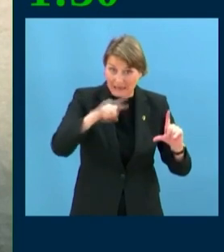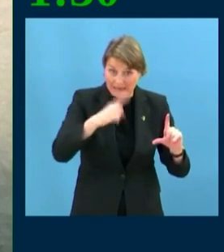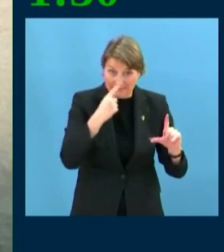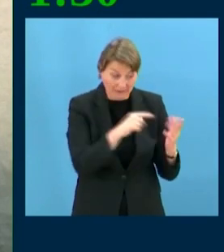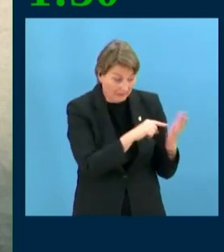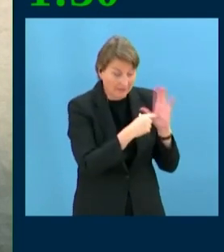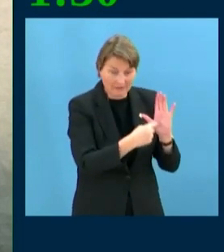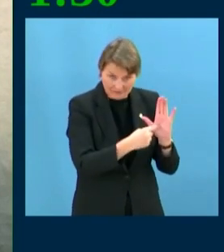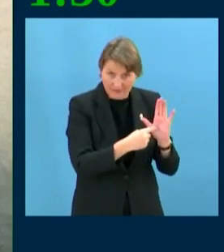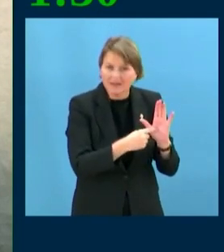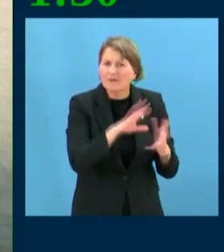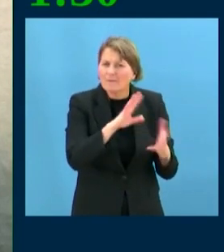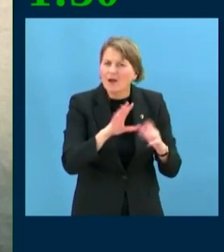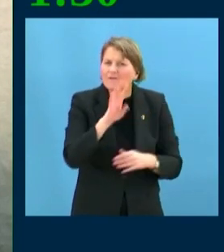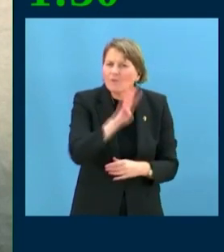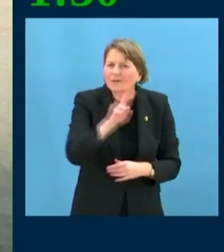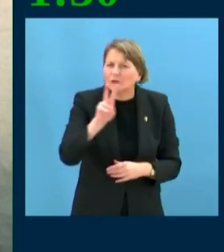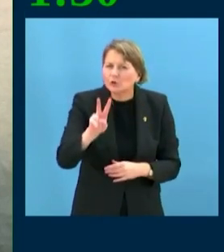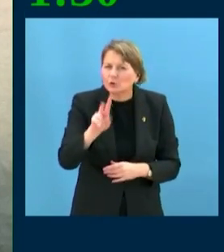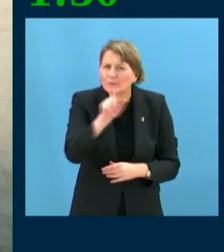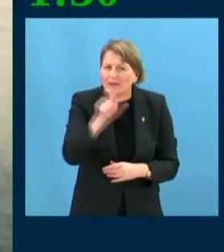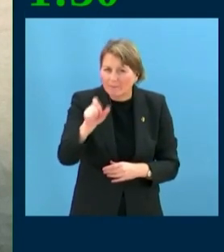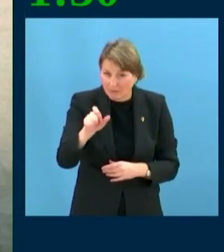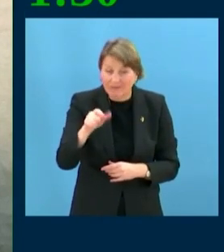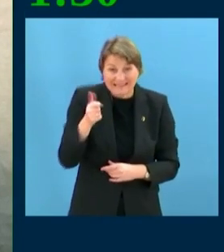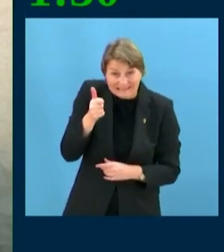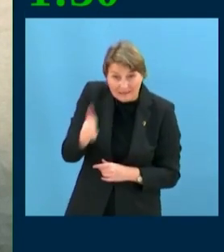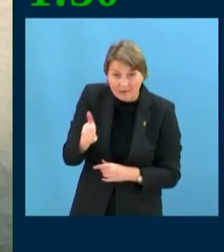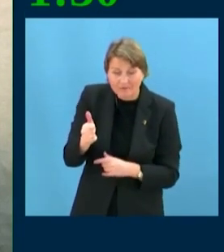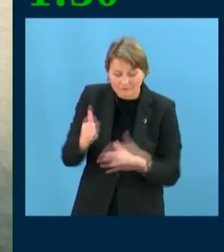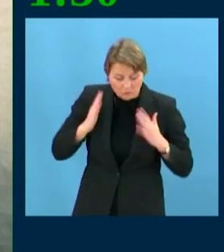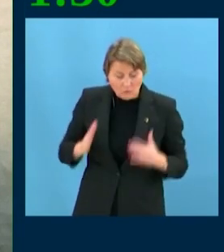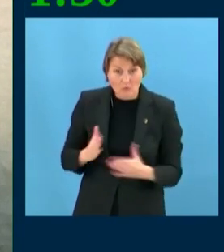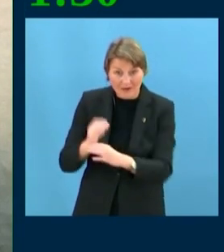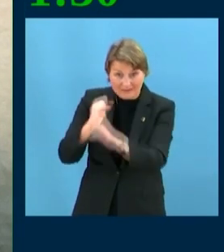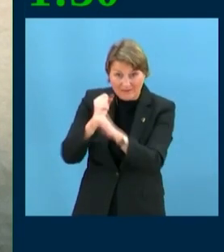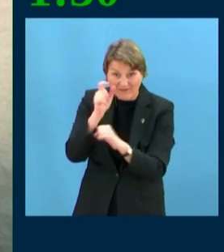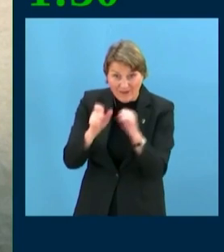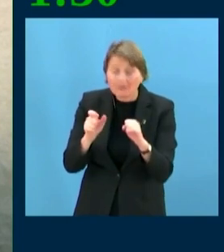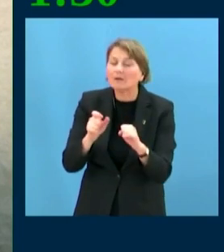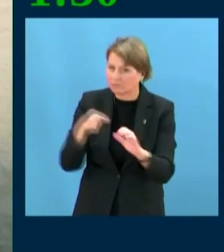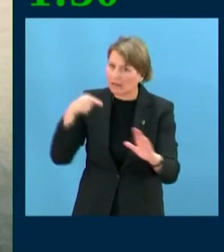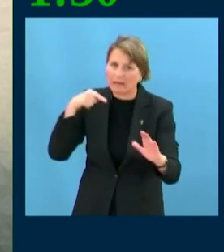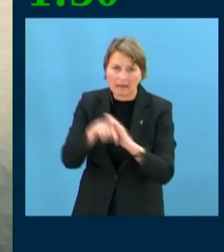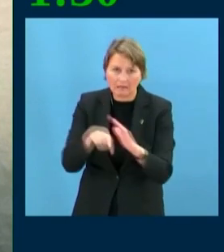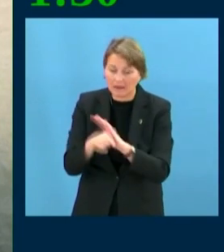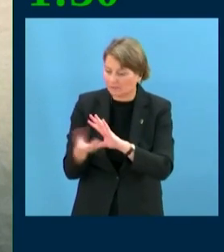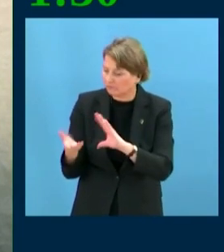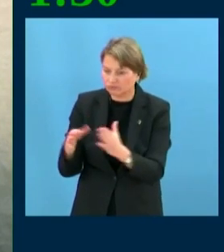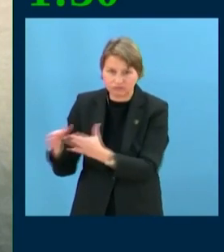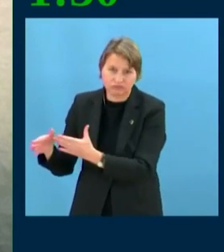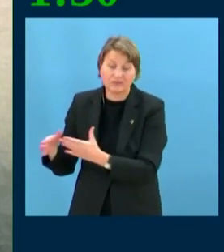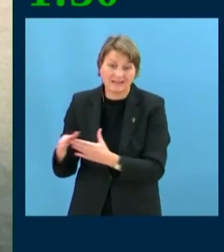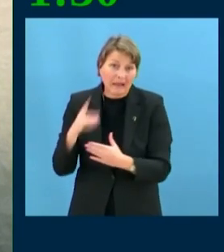le küresel bir olgu haline geldi verilerimiz 2023 yılında 11 ülkede en az 42